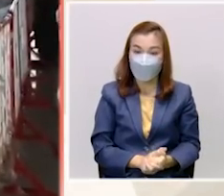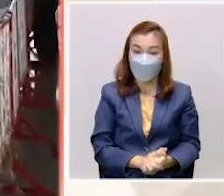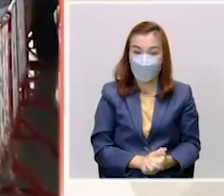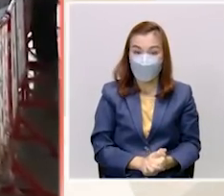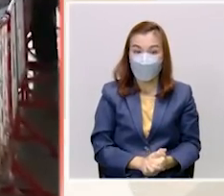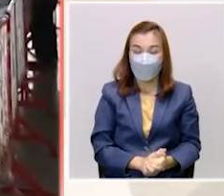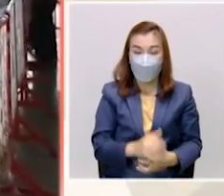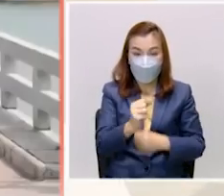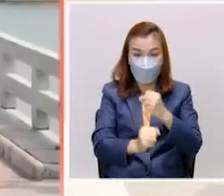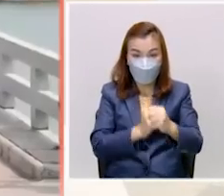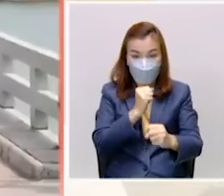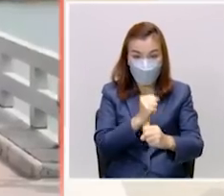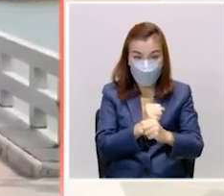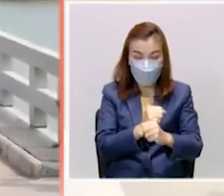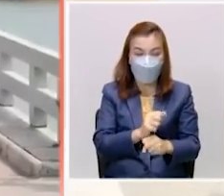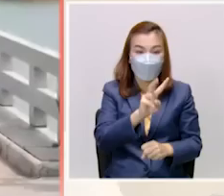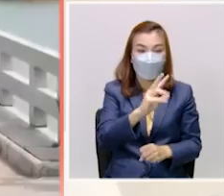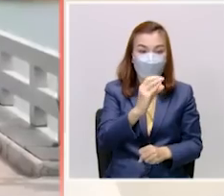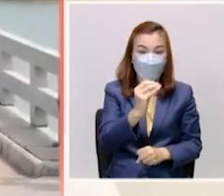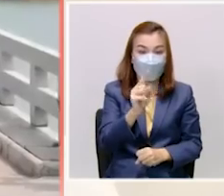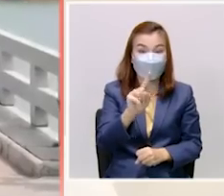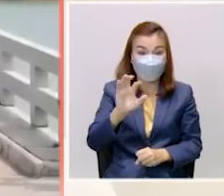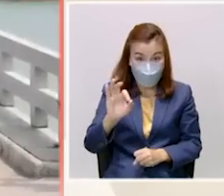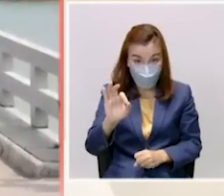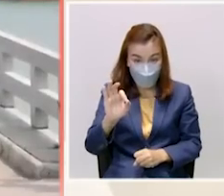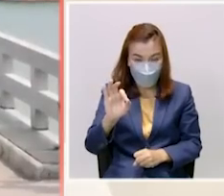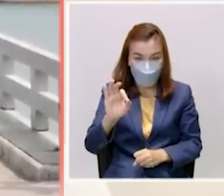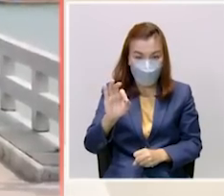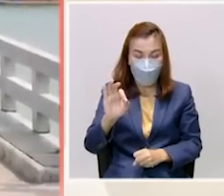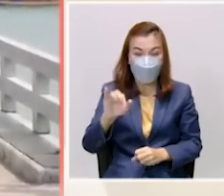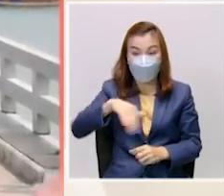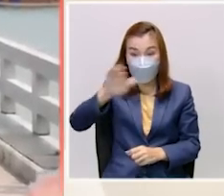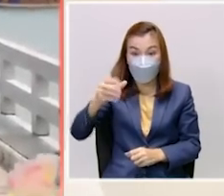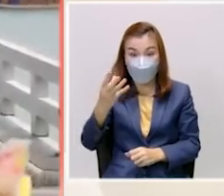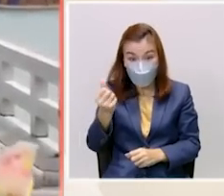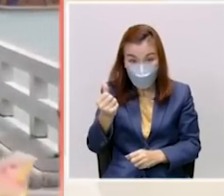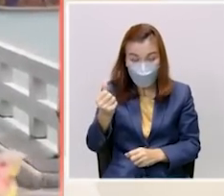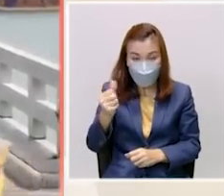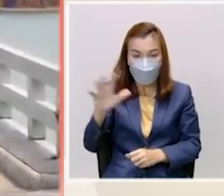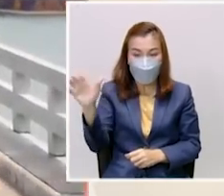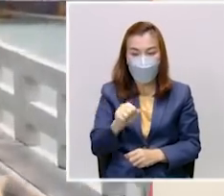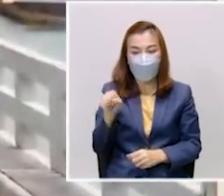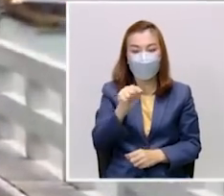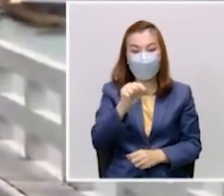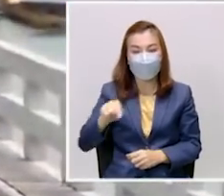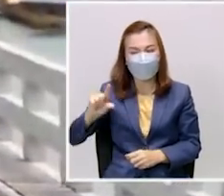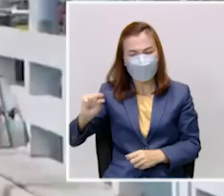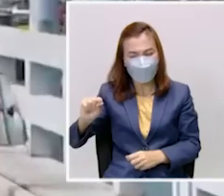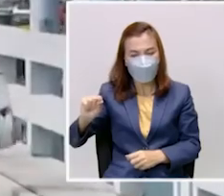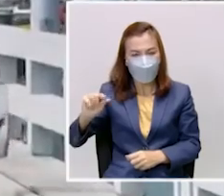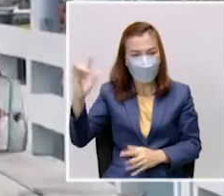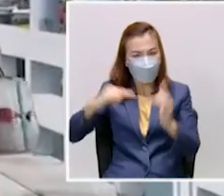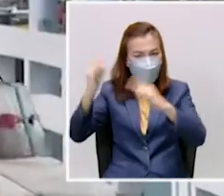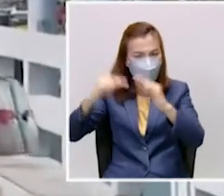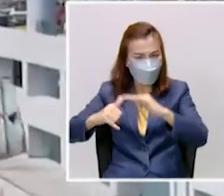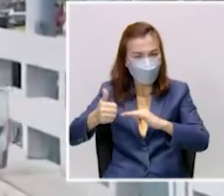ปี19นะครับค่อนข้างยากเพราะว่าหลายๆประเทศเนี่ยซึ่งประเทศที่จำนวนนักท่องเที่